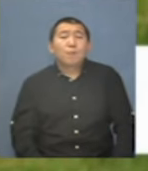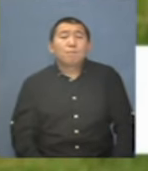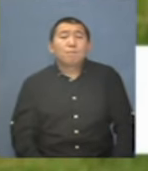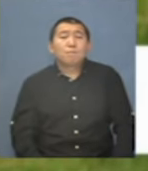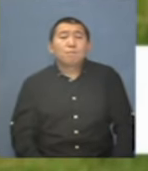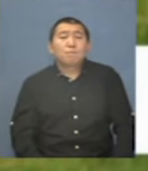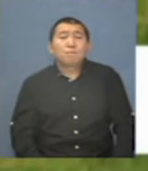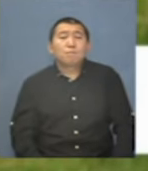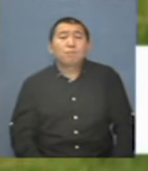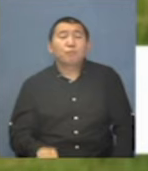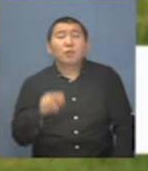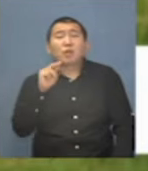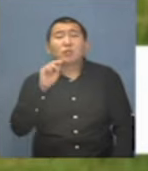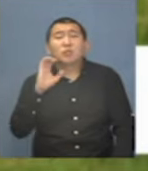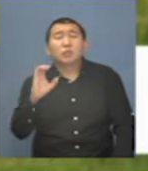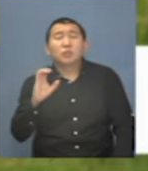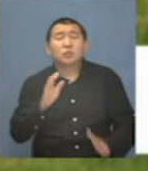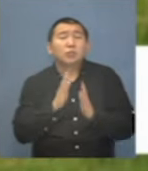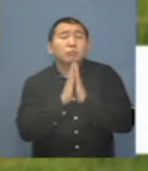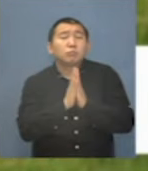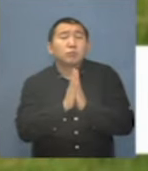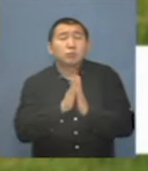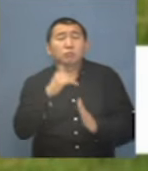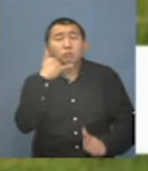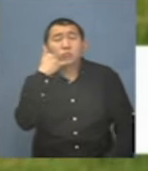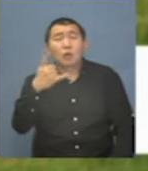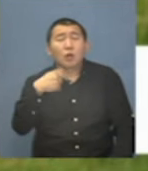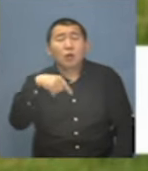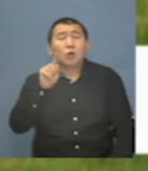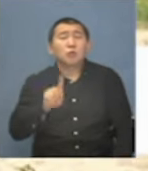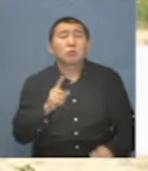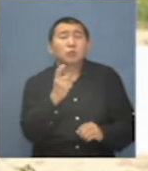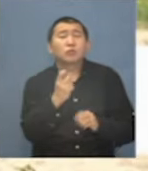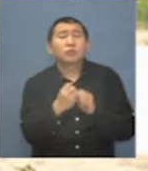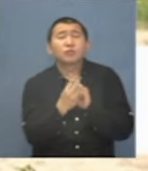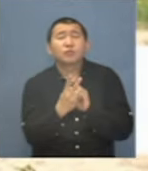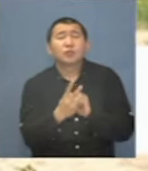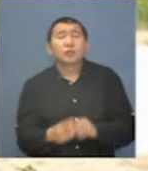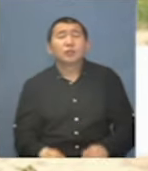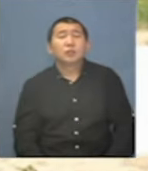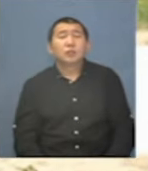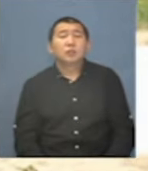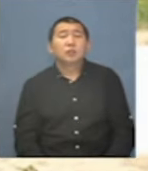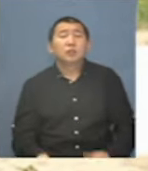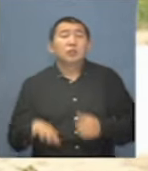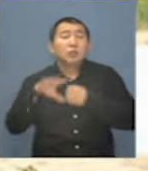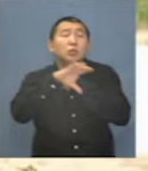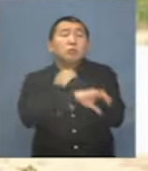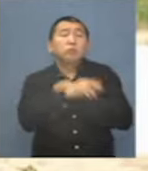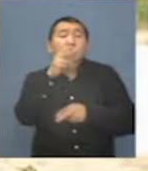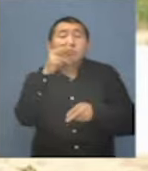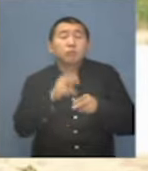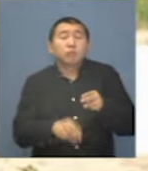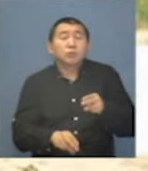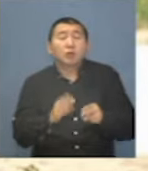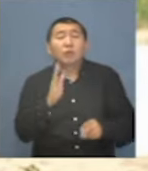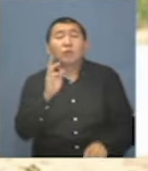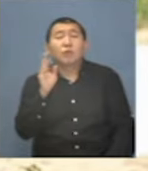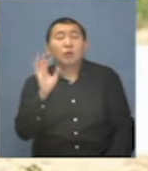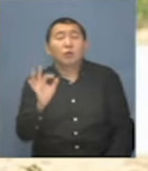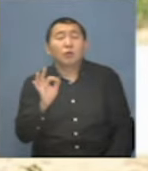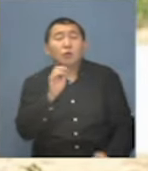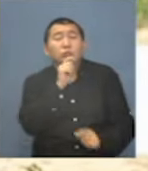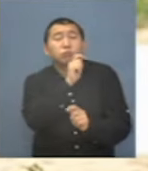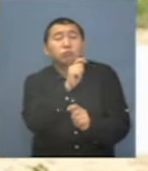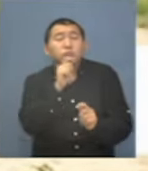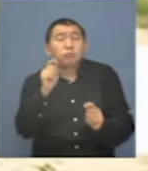При чрезвычайной ситуации просим звонить по номеру 112. После завершения акции сотрудники ДЧС ВКО вручили